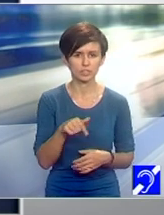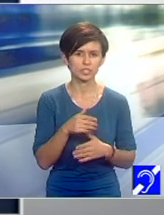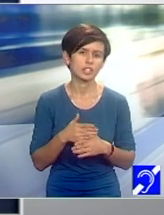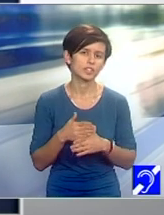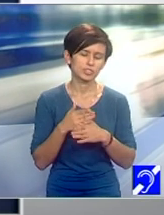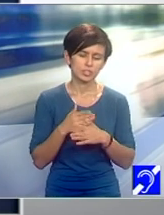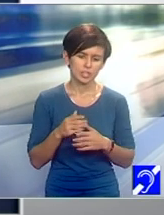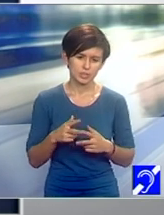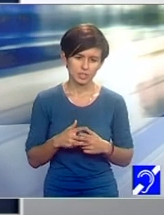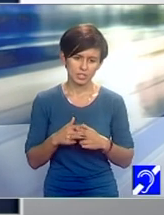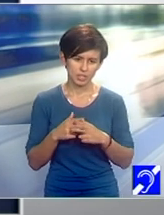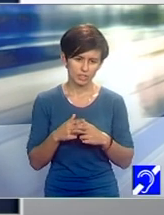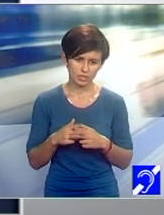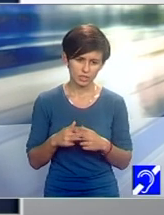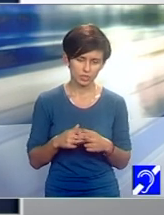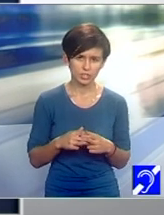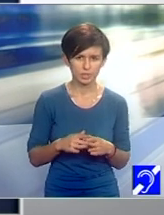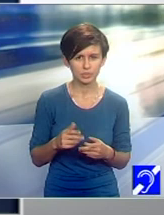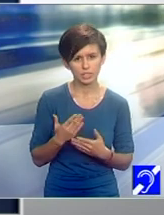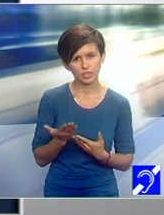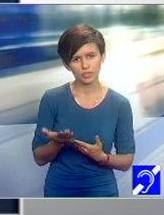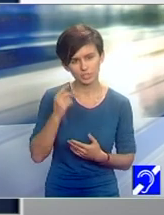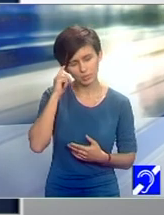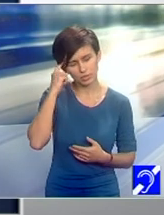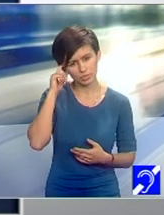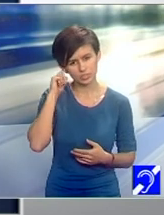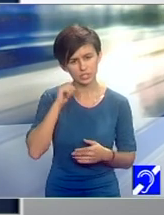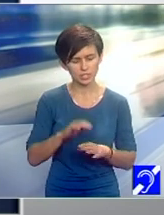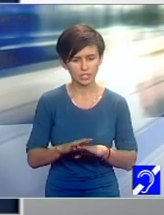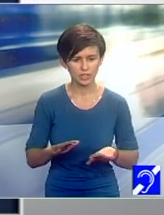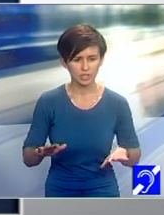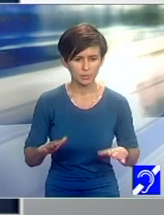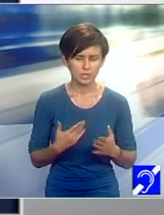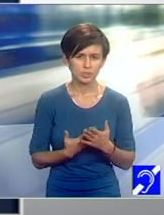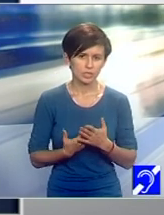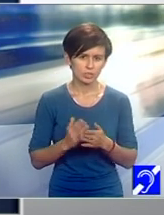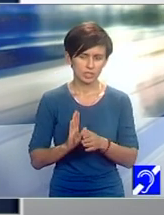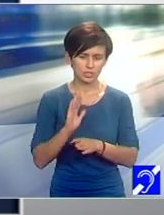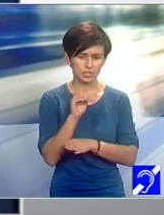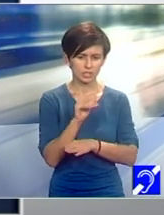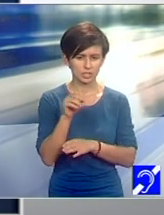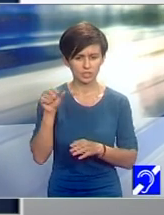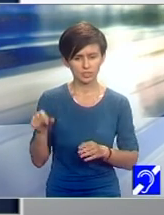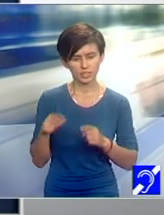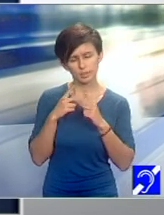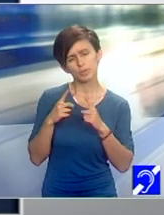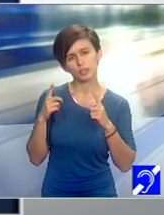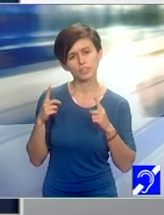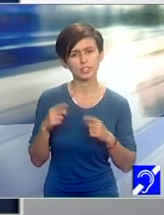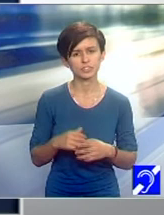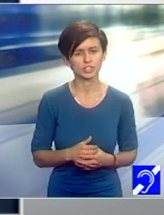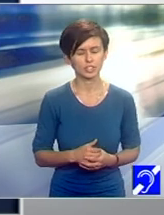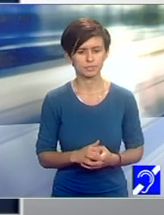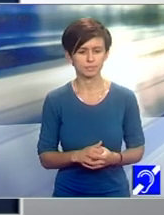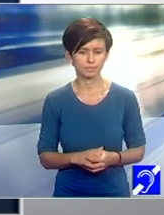dăm cunoștința de bază pentru modul pedagogic sau pentru a deveni învățător, educator, ci și